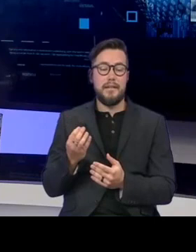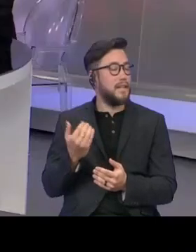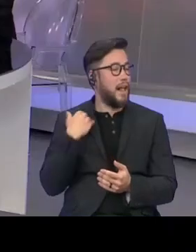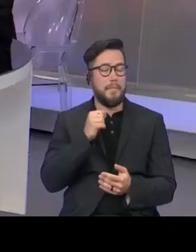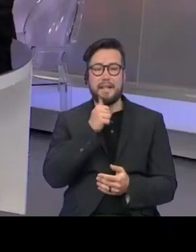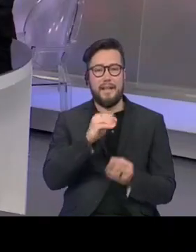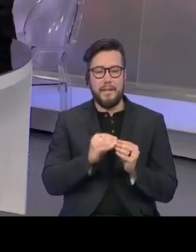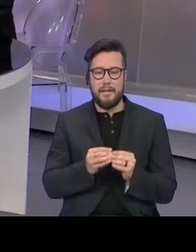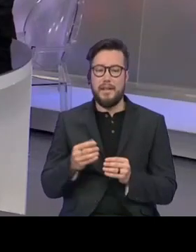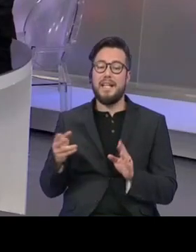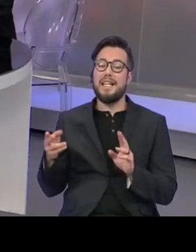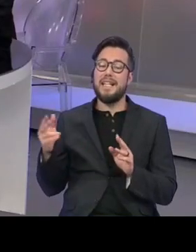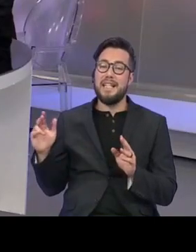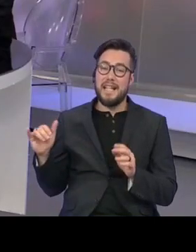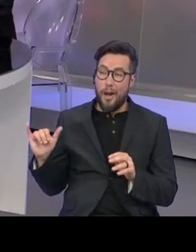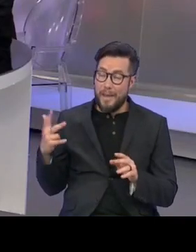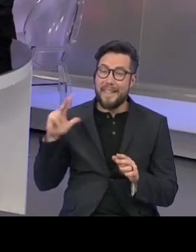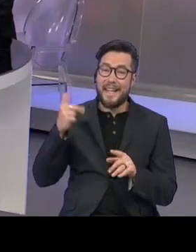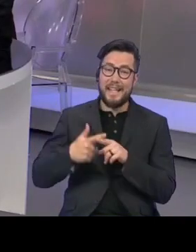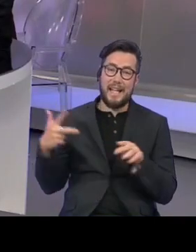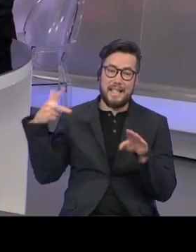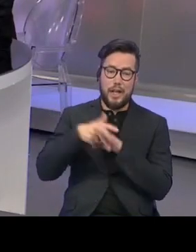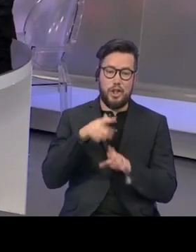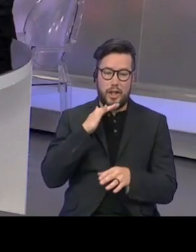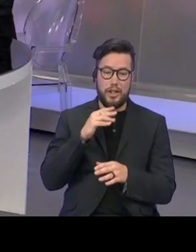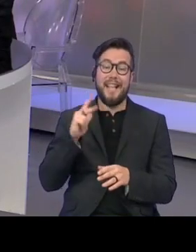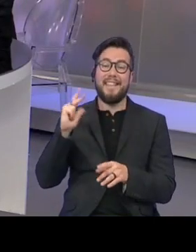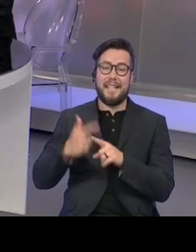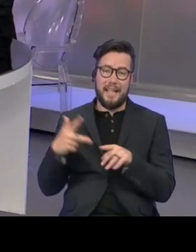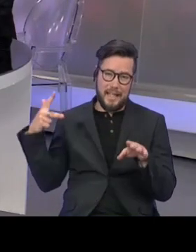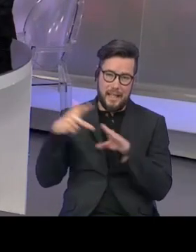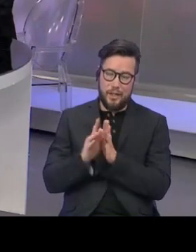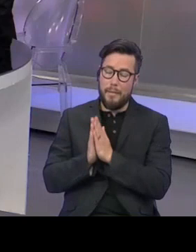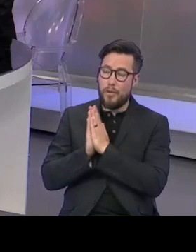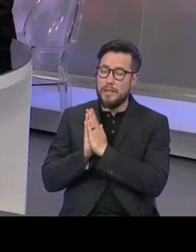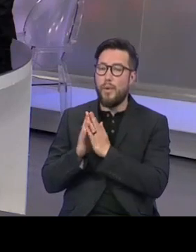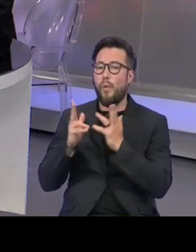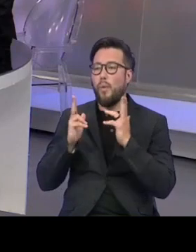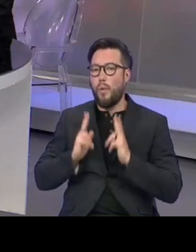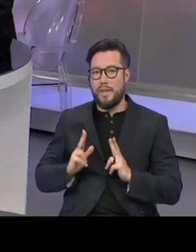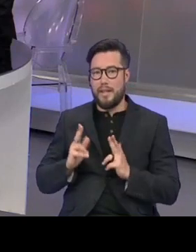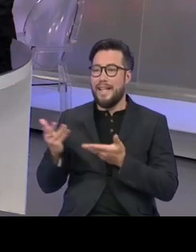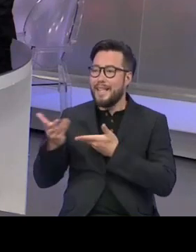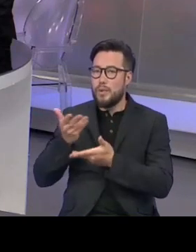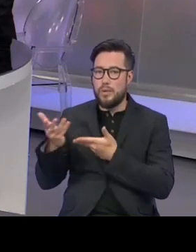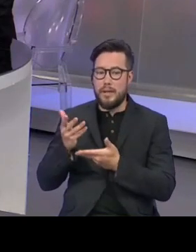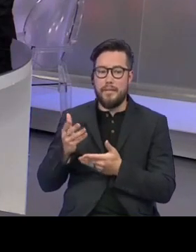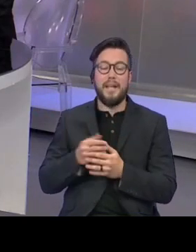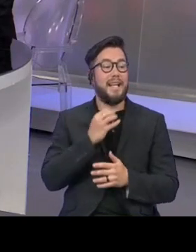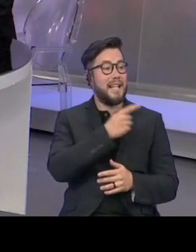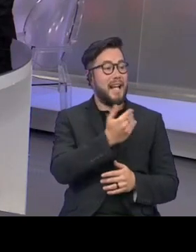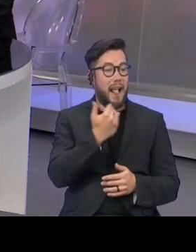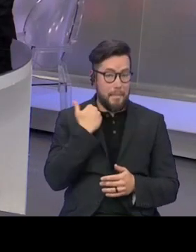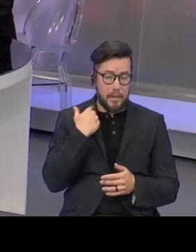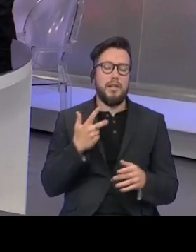jednej veci neklamem. Tak nehovorte, že klamem. Pán Tomáš, tretíkrát mi skáčte do reči. Prosím vás, sa ukľudnite, však sa bavím. Ja vás počúvam celý čas. Keď hovoríte, klamete, budem vám skákať